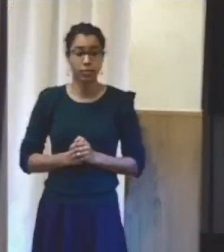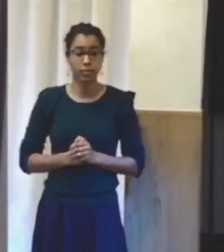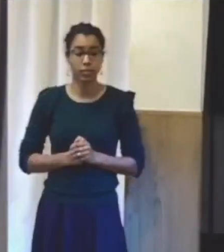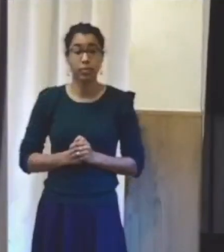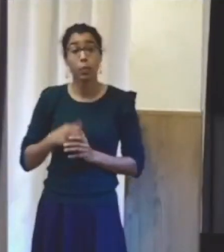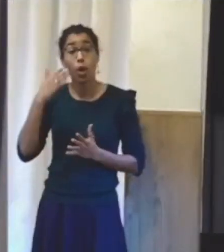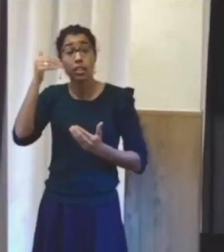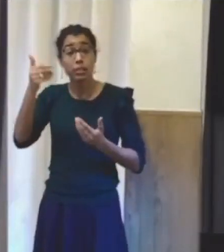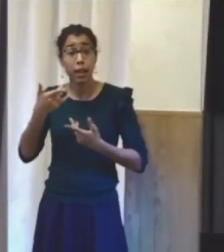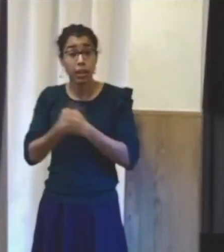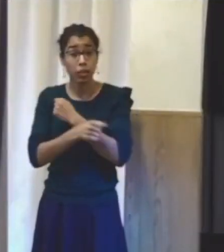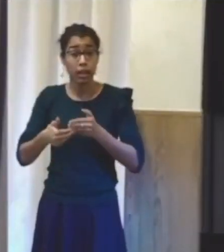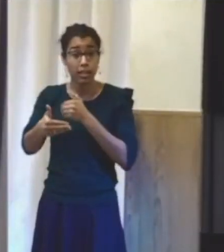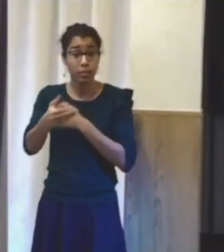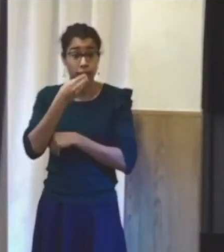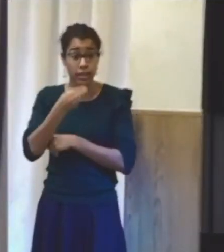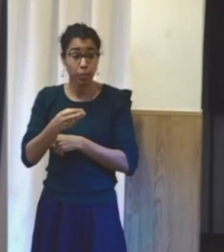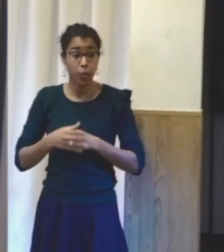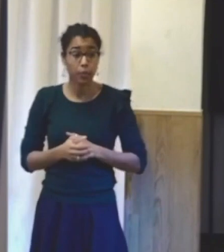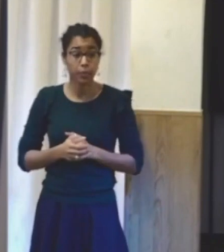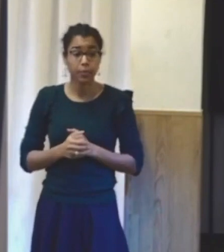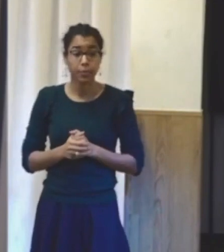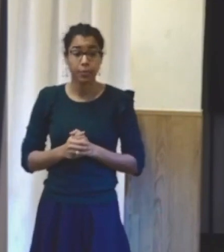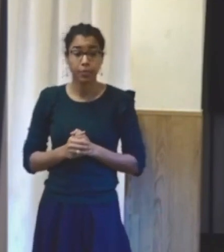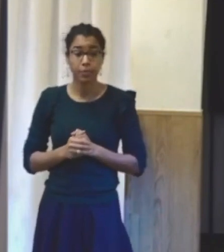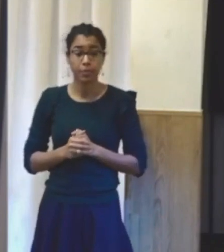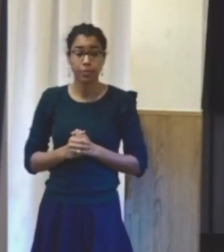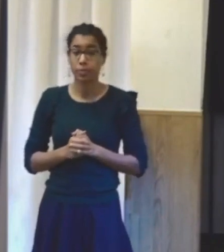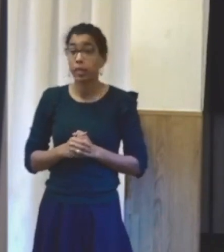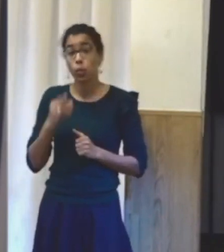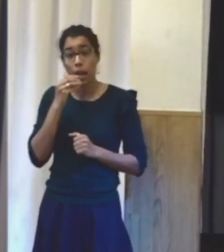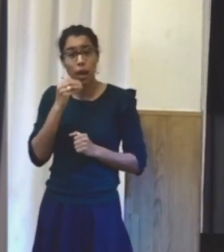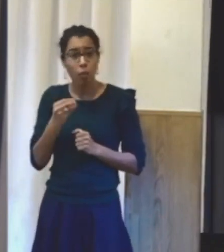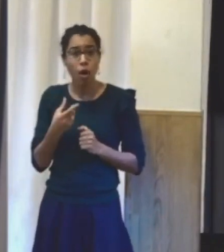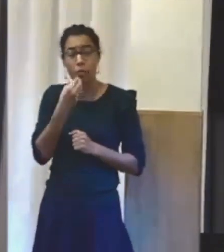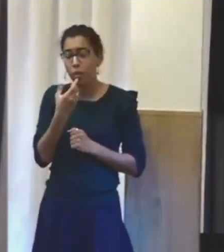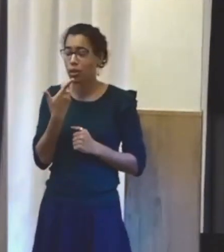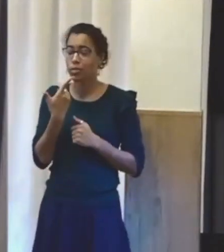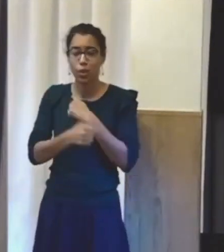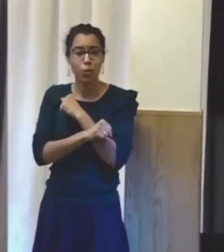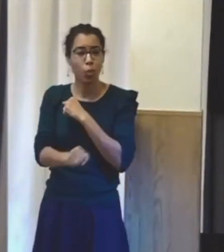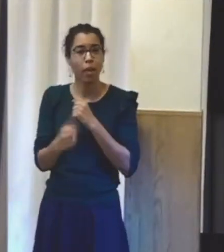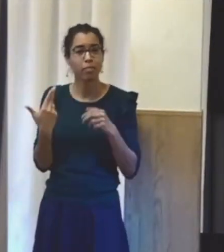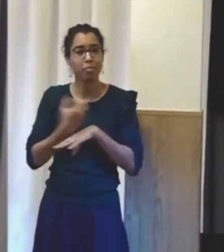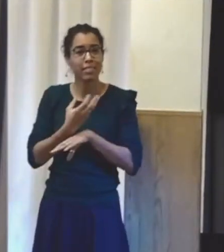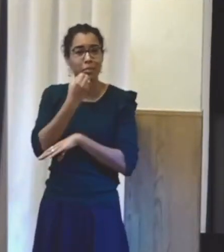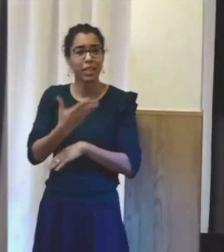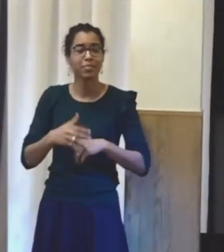semaine et ça a été pour vous. En tout cas, moi, j'ai passé une très bonne semaine.